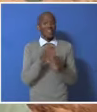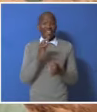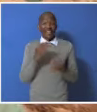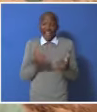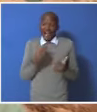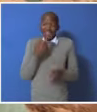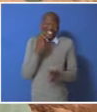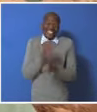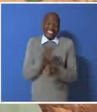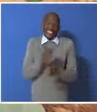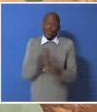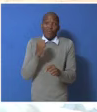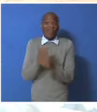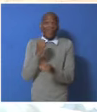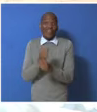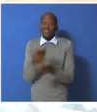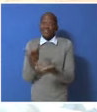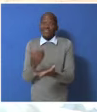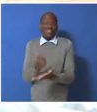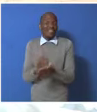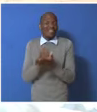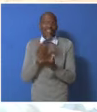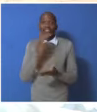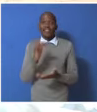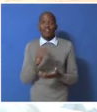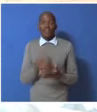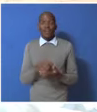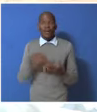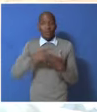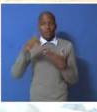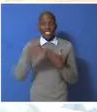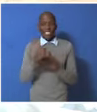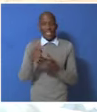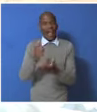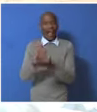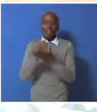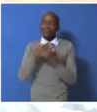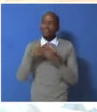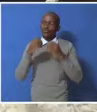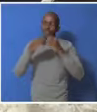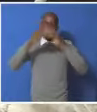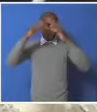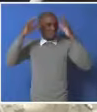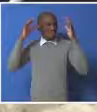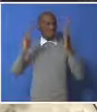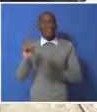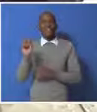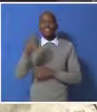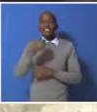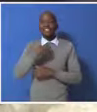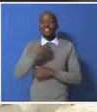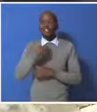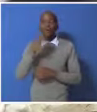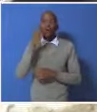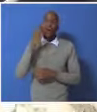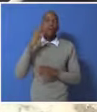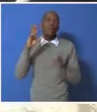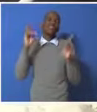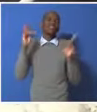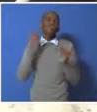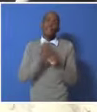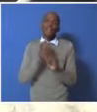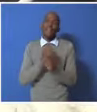le thatana tiro a diata e nthusitse projecte e nna tota ke tla re e nthusitse go le gontsi fela thata ke ne ke ntse fela ko